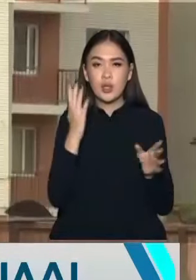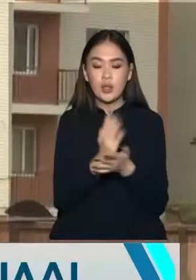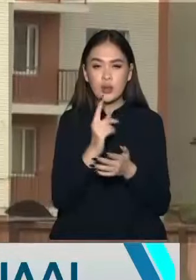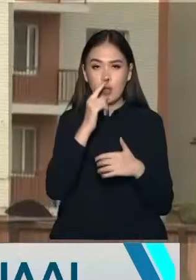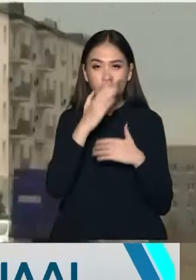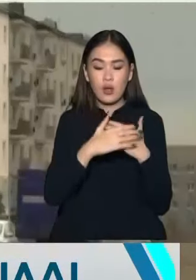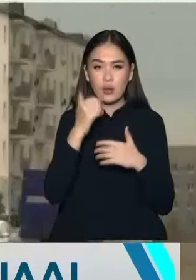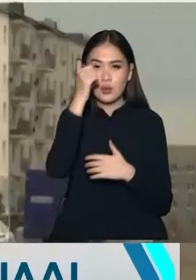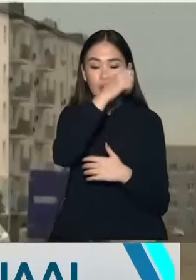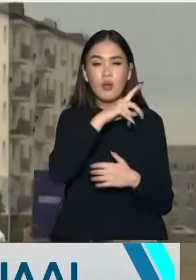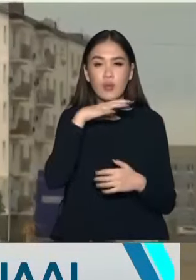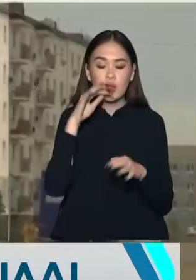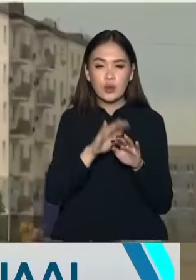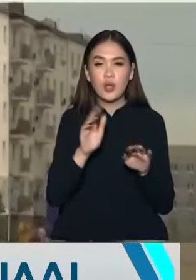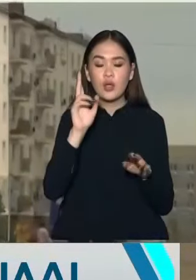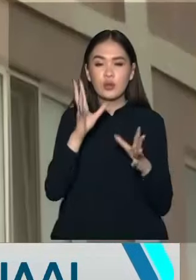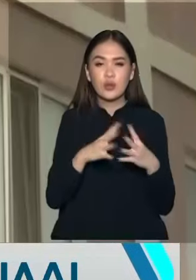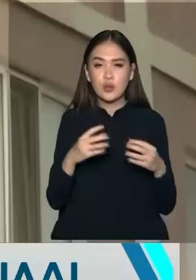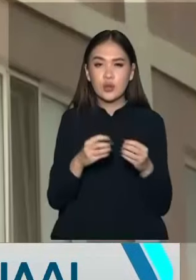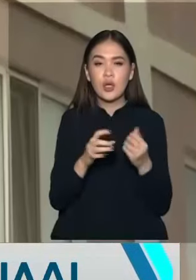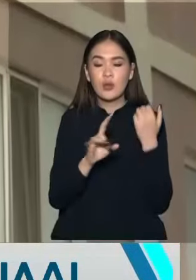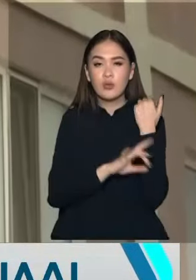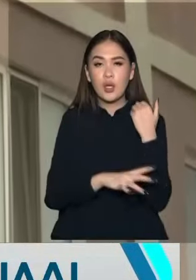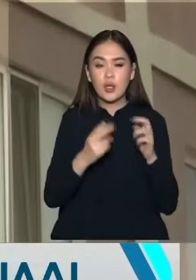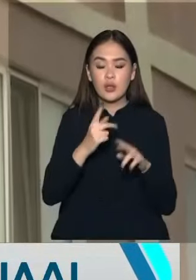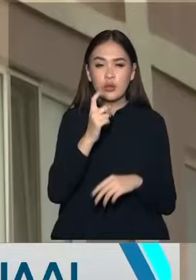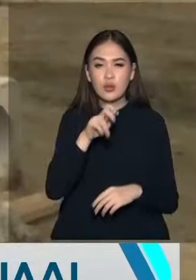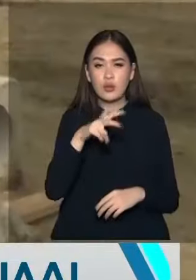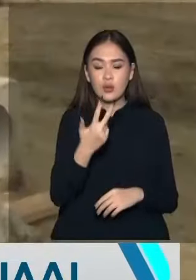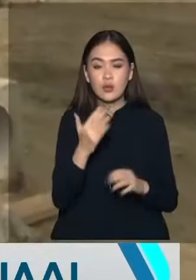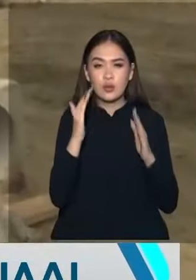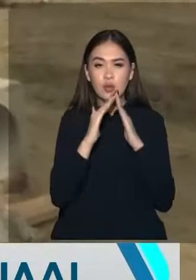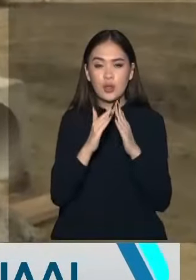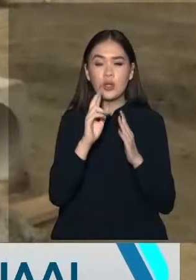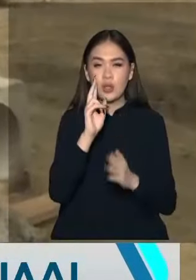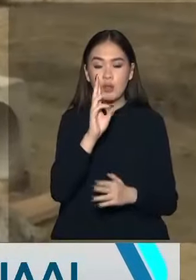жылы көппалалы және аз қамтылғандар санатындағы 133 отбасыға